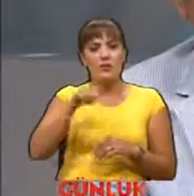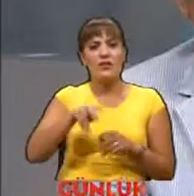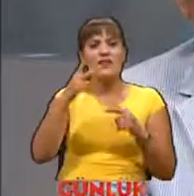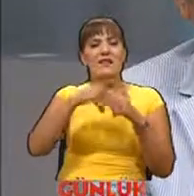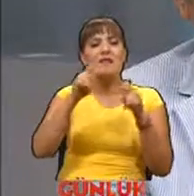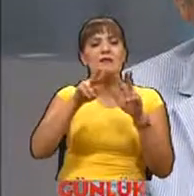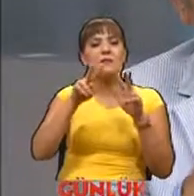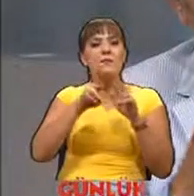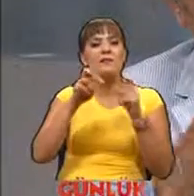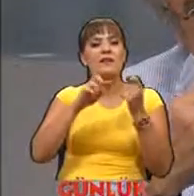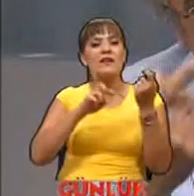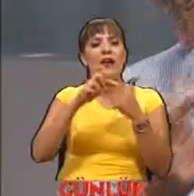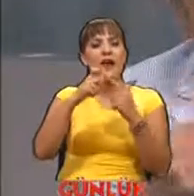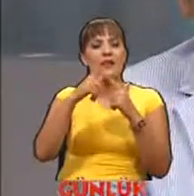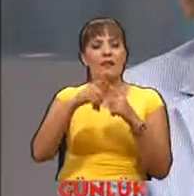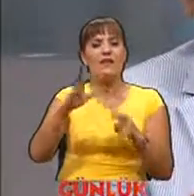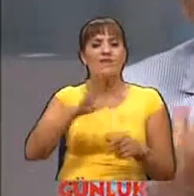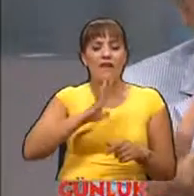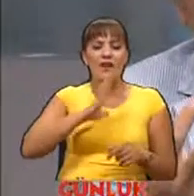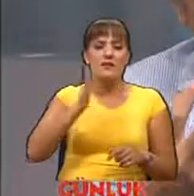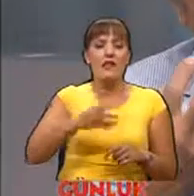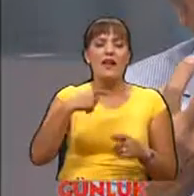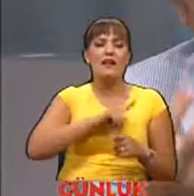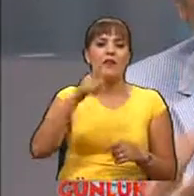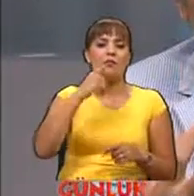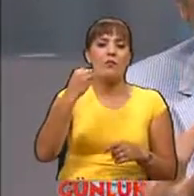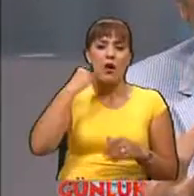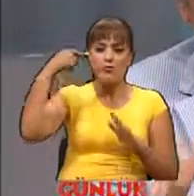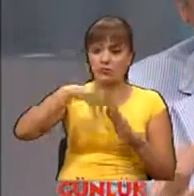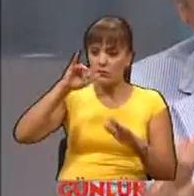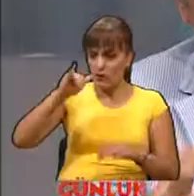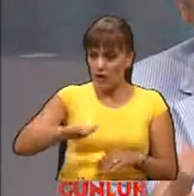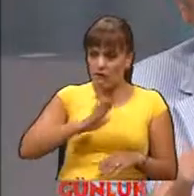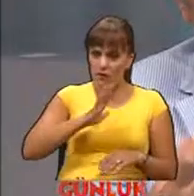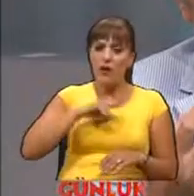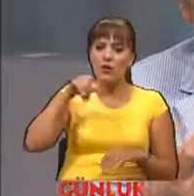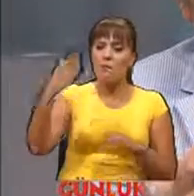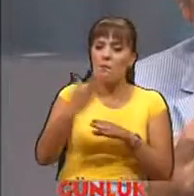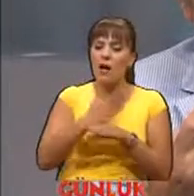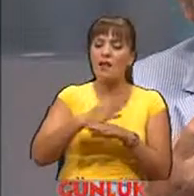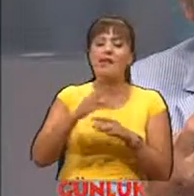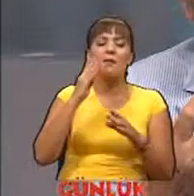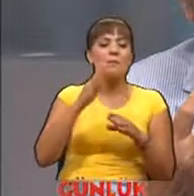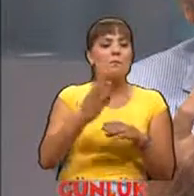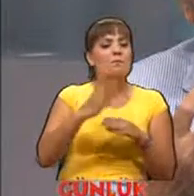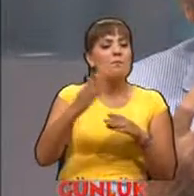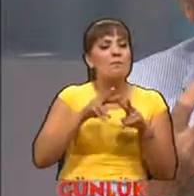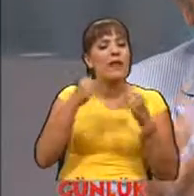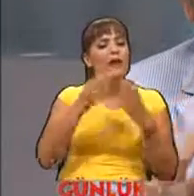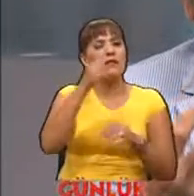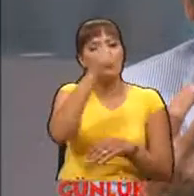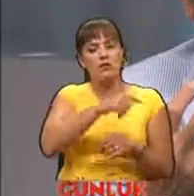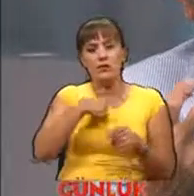zımni red diyoruz. Zımni red. Varsayılan red diyoruz. Hmm. Borca batık olan bir terekenin terekede mirasçının mirası